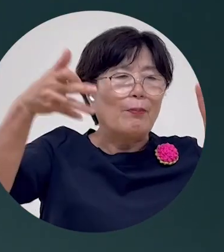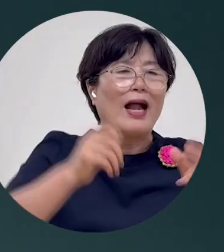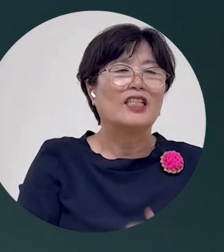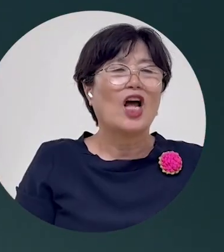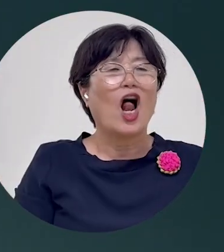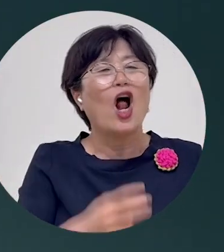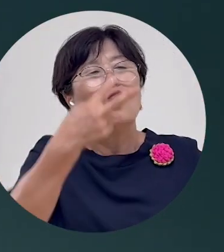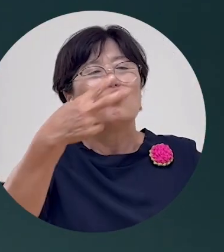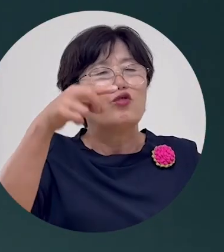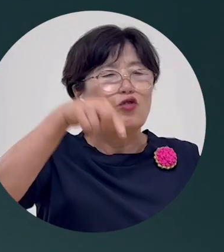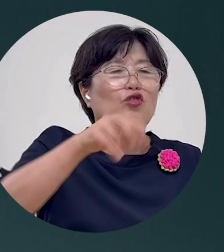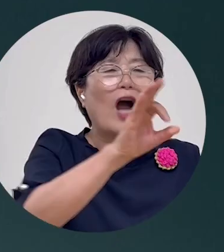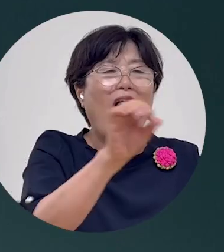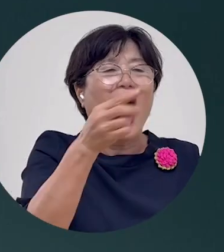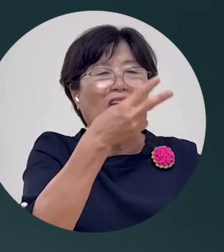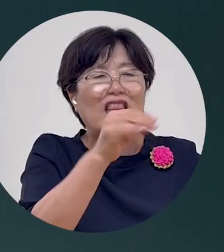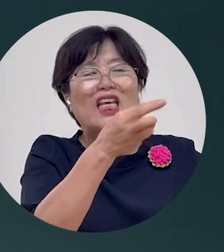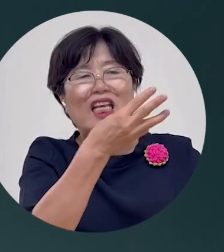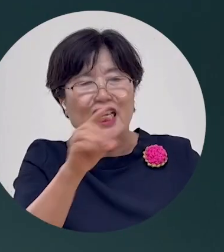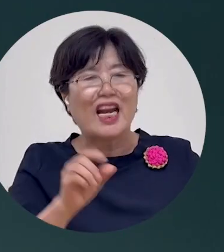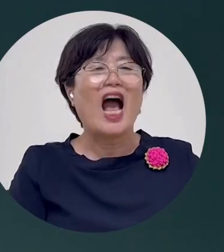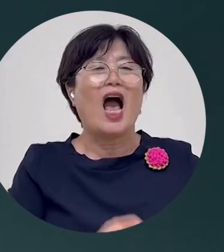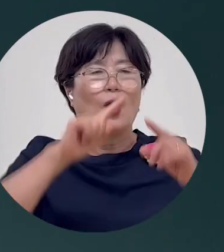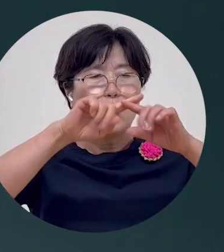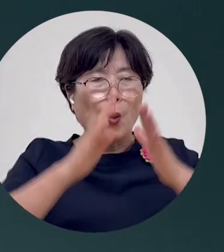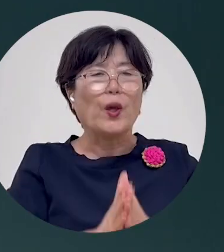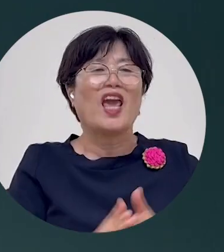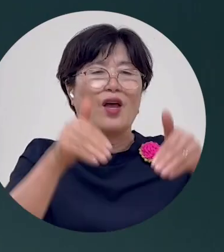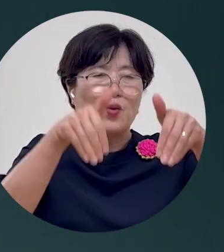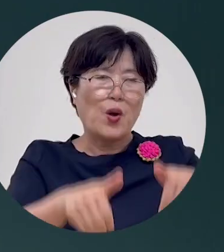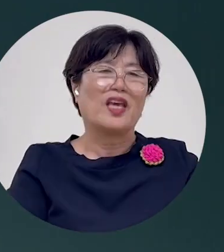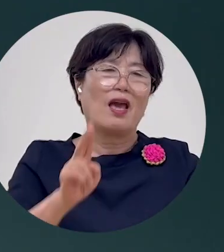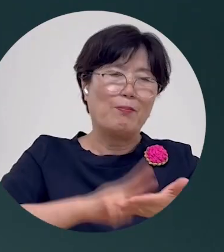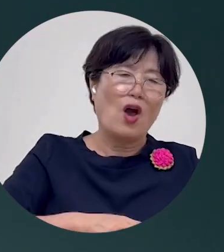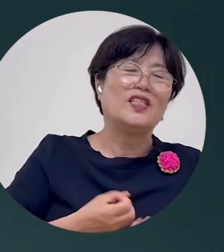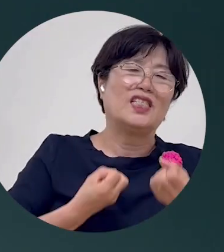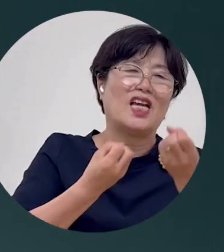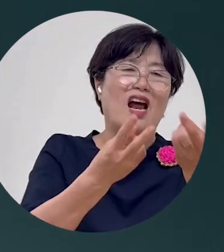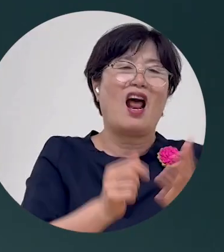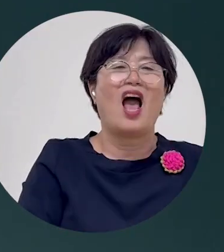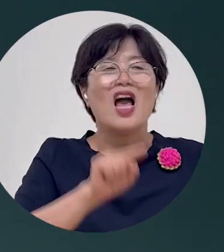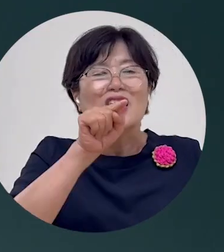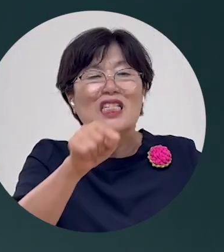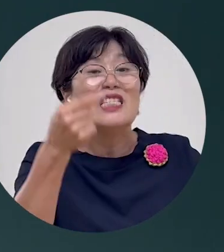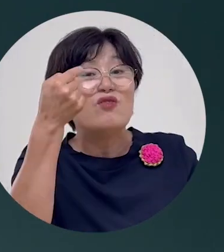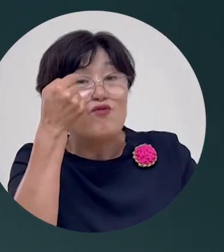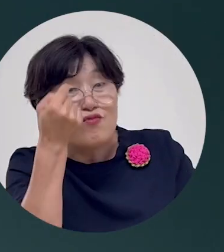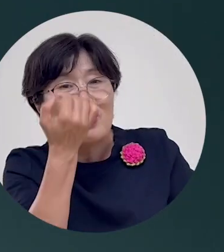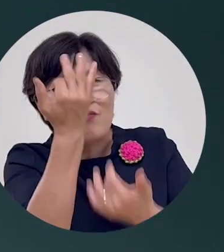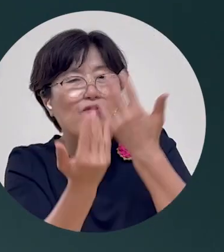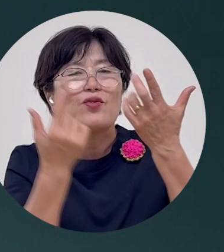두아디라 교회의 사자에게 편지하라. 그 눈이 불꽃 같고 그